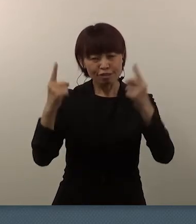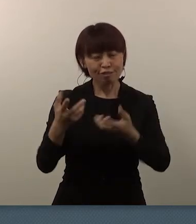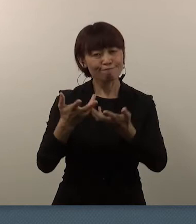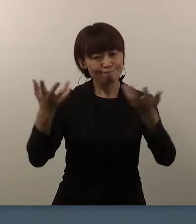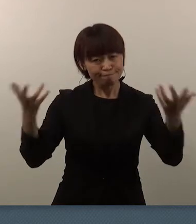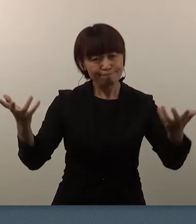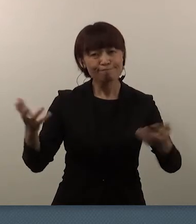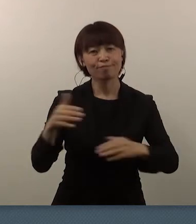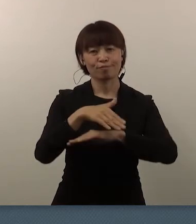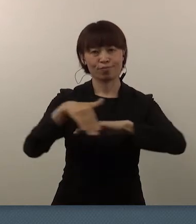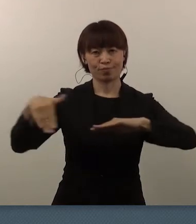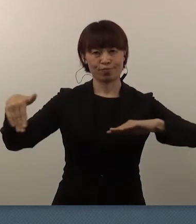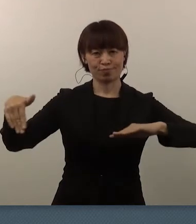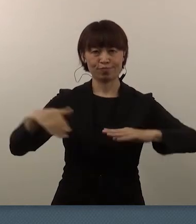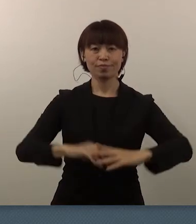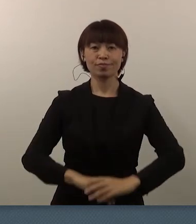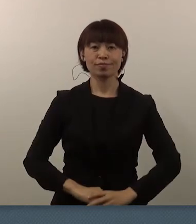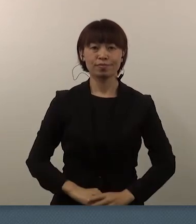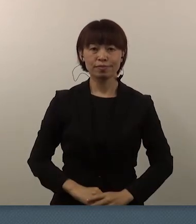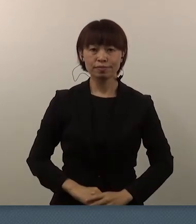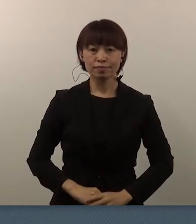ます。